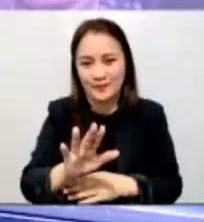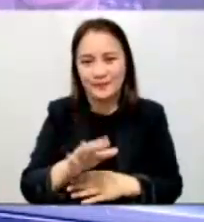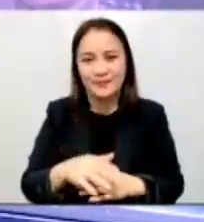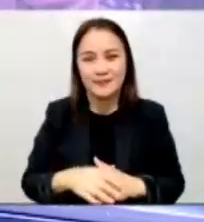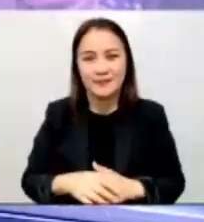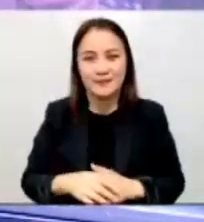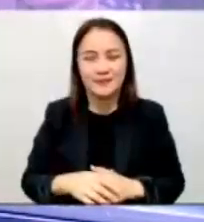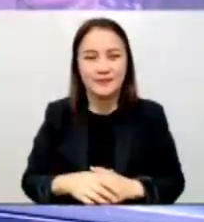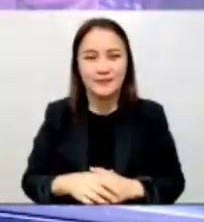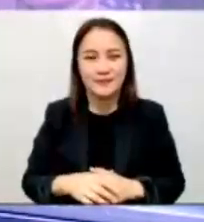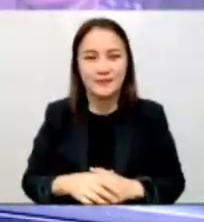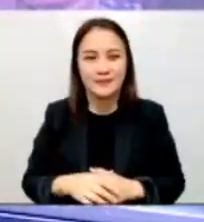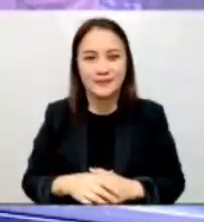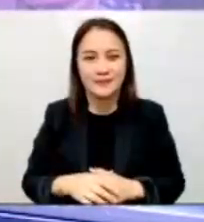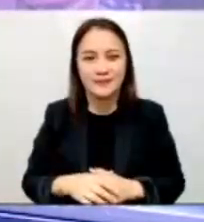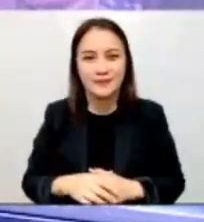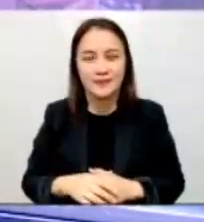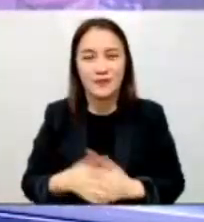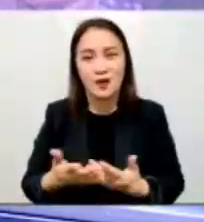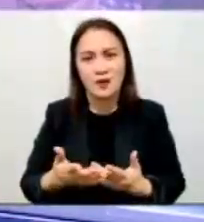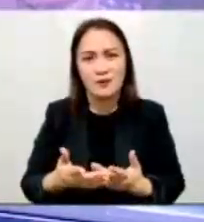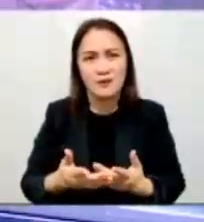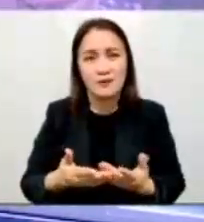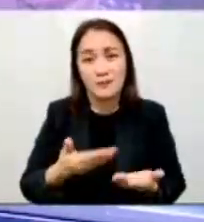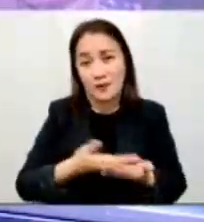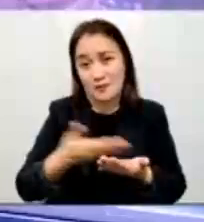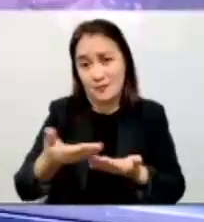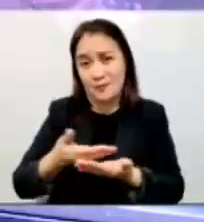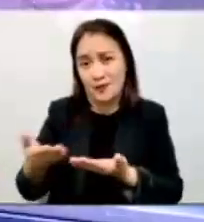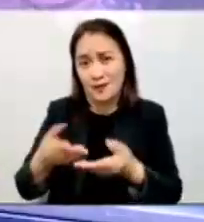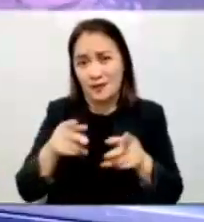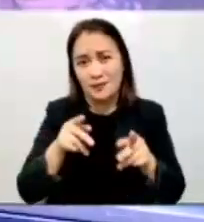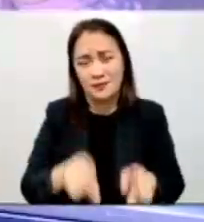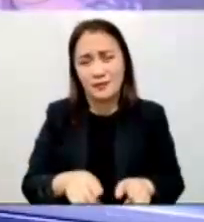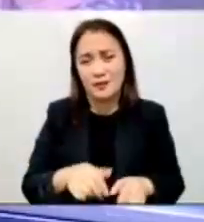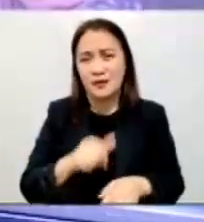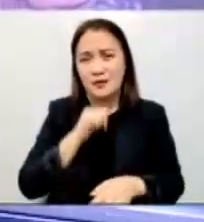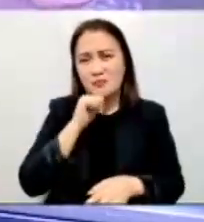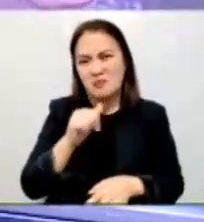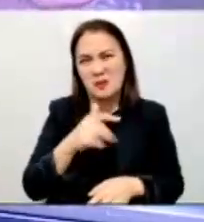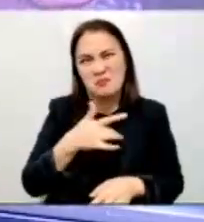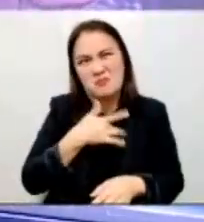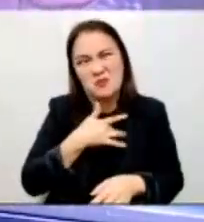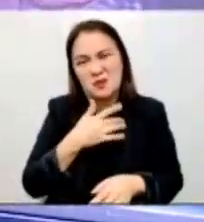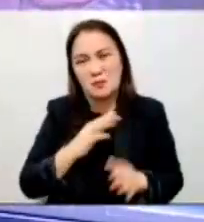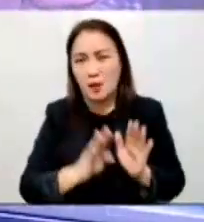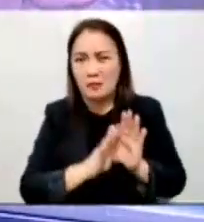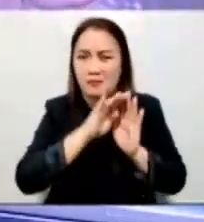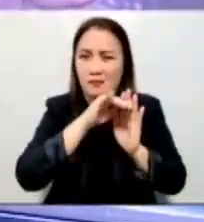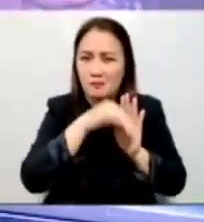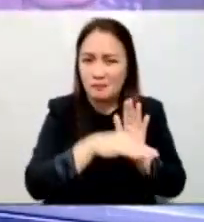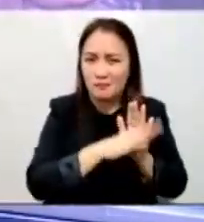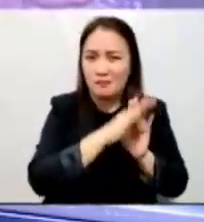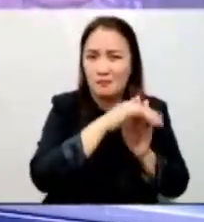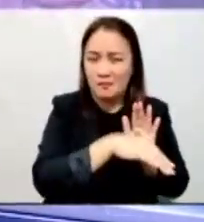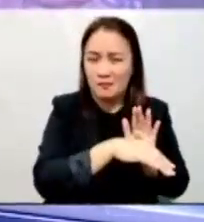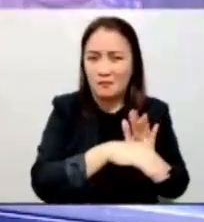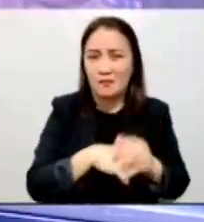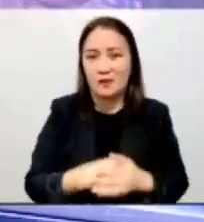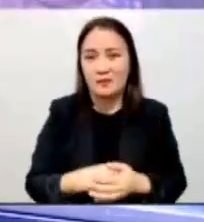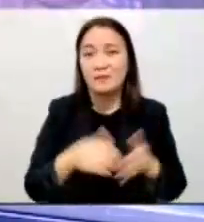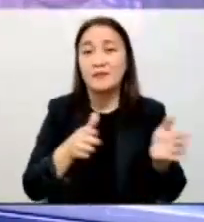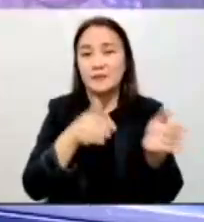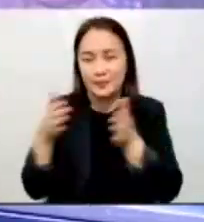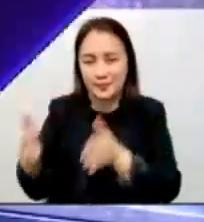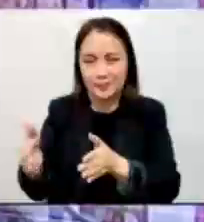naman daw ramdam na mga mamimili ang pagbagal ng inflation o ang antas ng pagtaas ng presyo ng mga bilihin. Nasa frontline ng balitang yan,